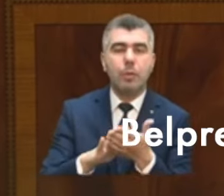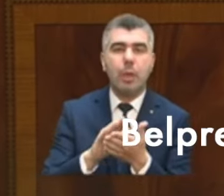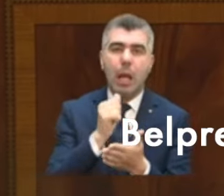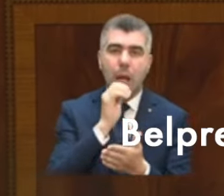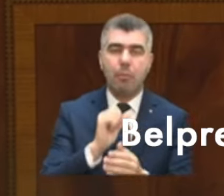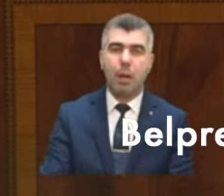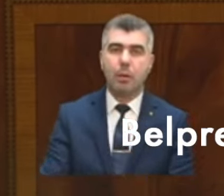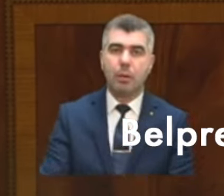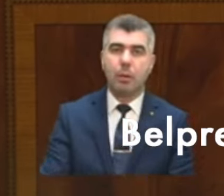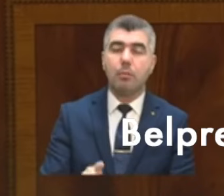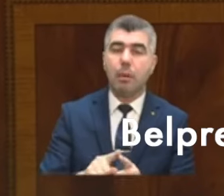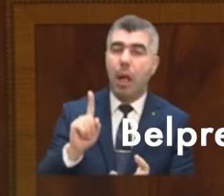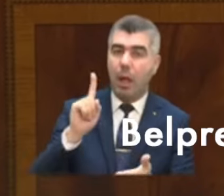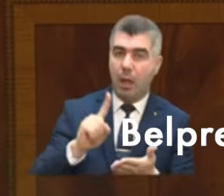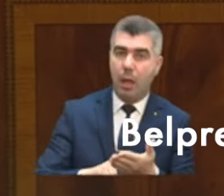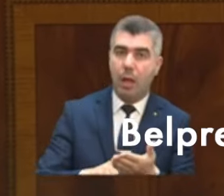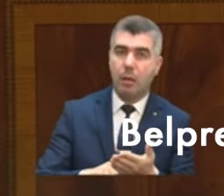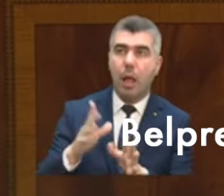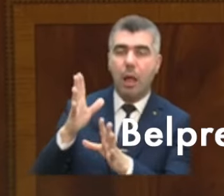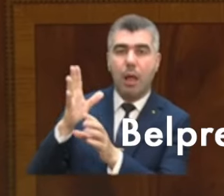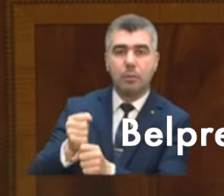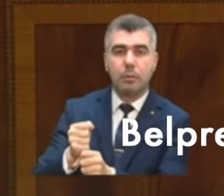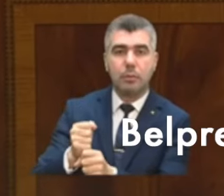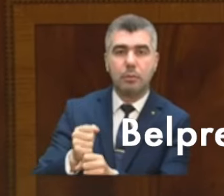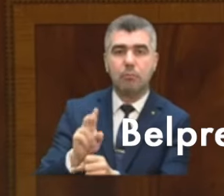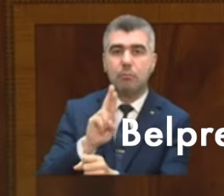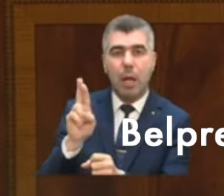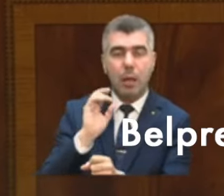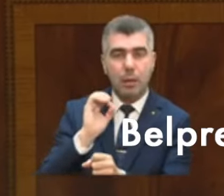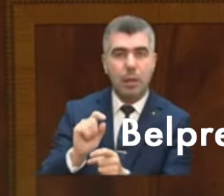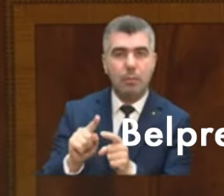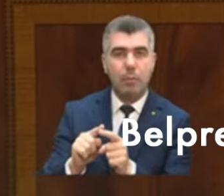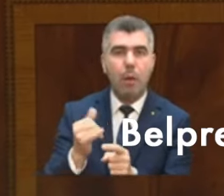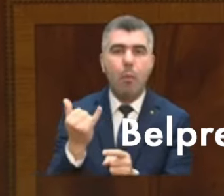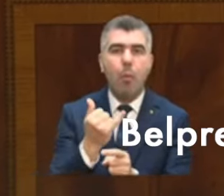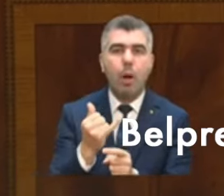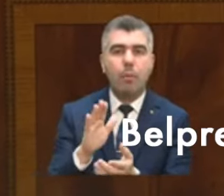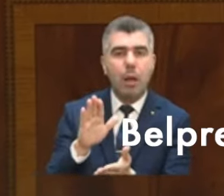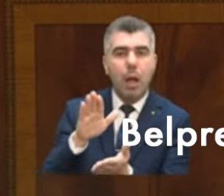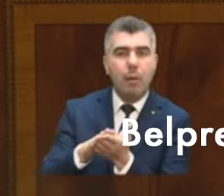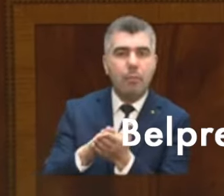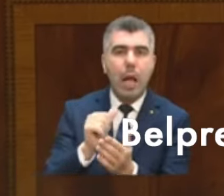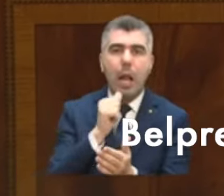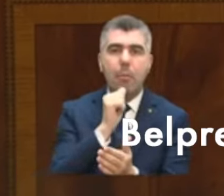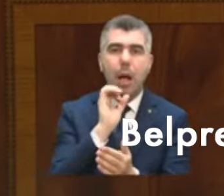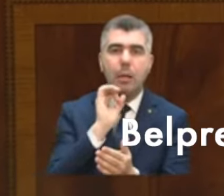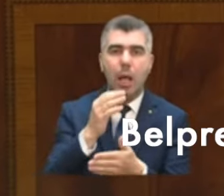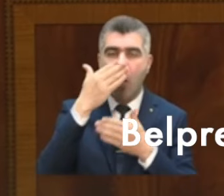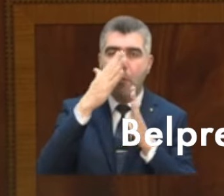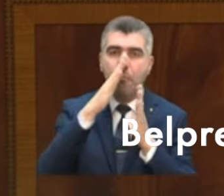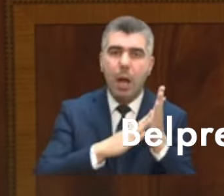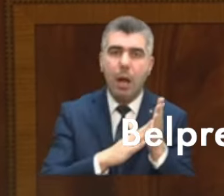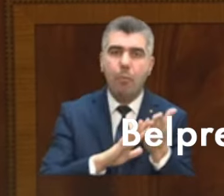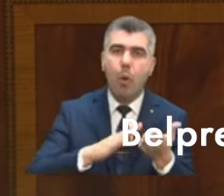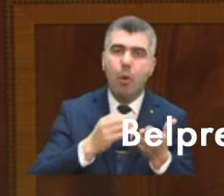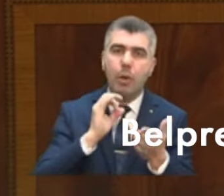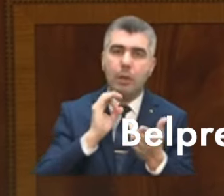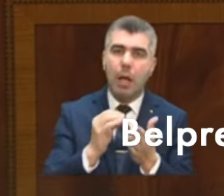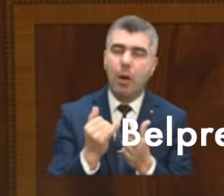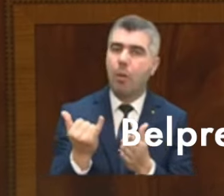مما يؤكد حرصه نصره الله الشديد للحفاظ على الموارد المائيه بالمغرب وتثمين هذه